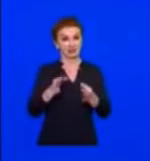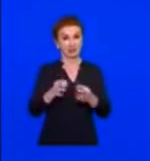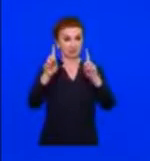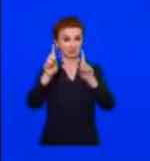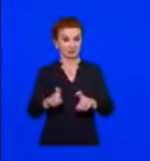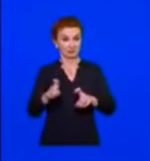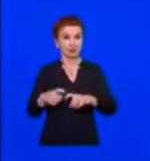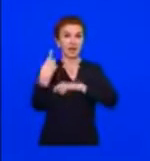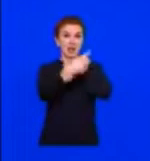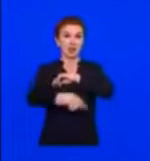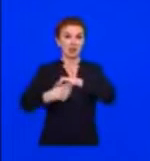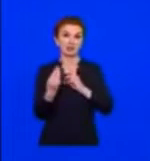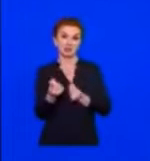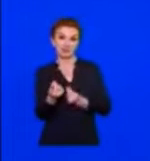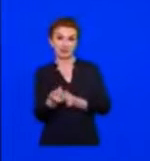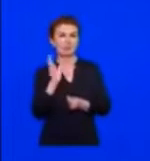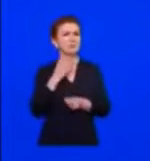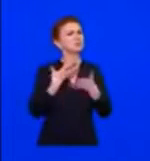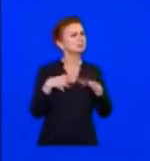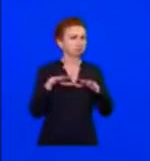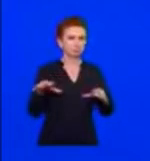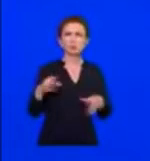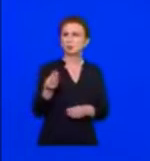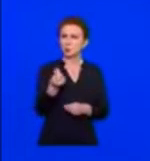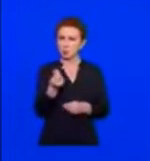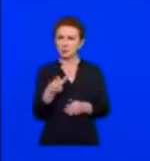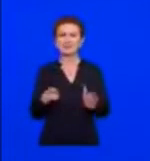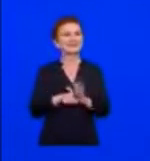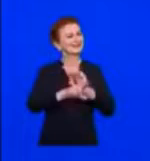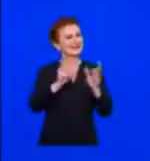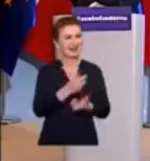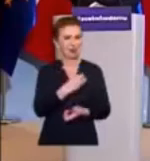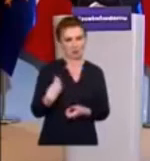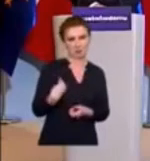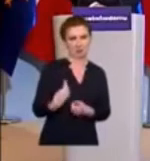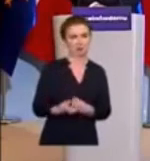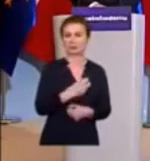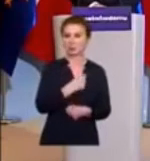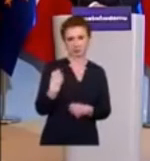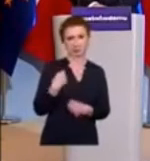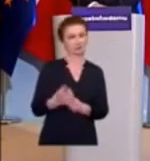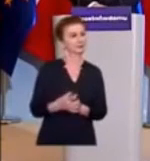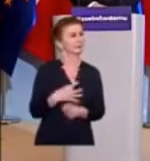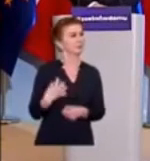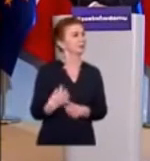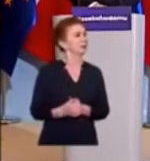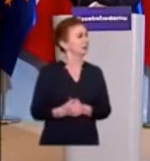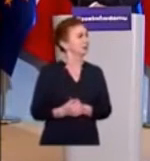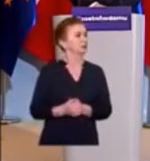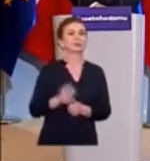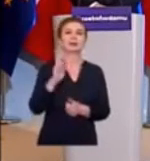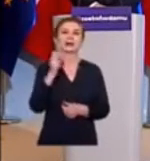i to będzie bardzo duży zastrzyk pieniędzy dla całej polskiej gospodarki. Dziękuję bardzo. Proszę, kolejne pytanie. Redaktor Kamil Dziubka